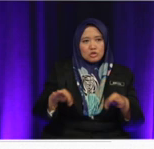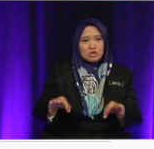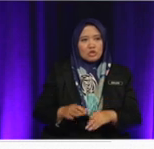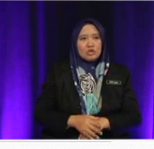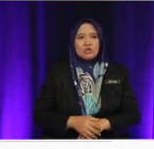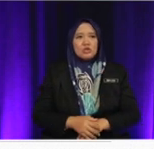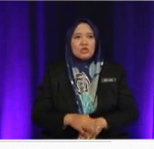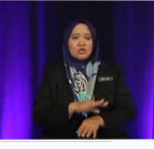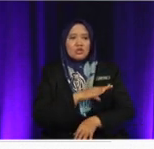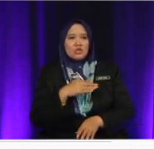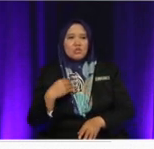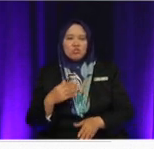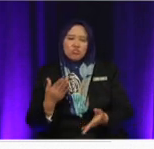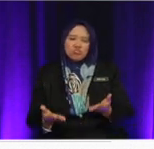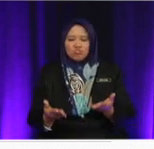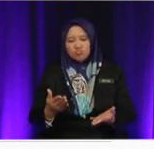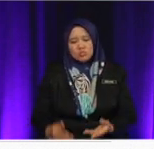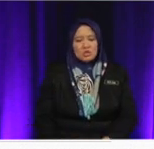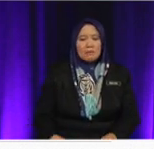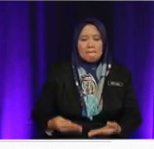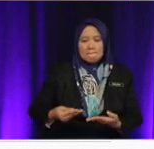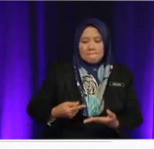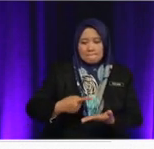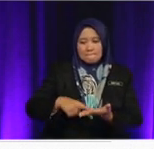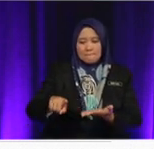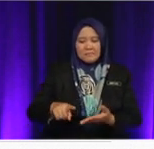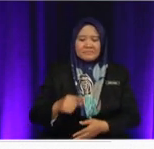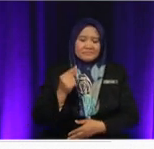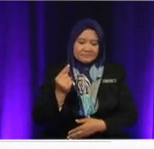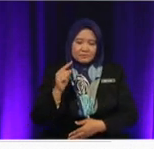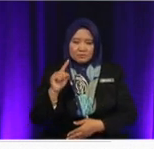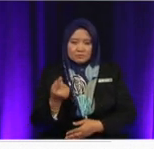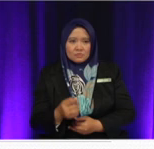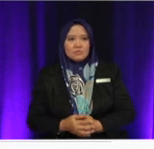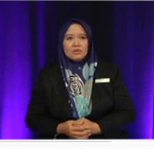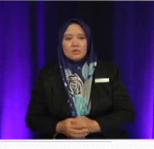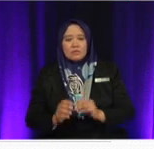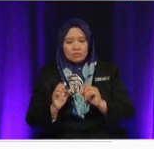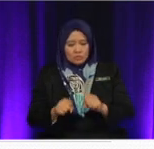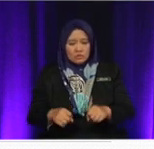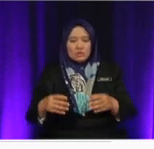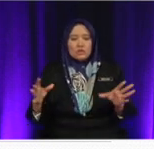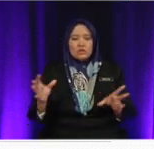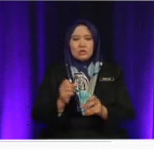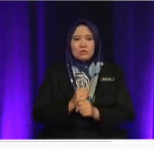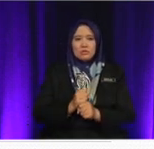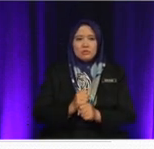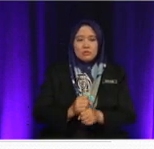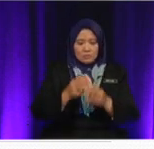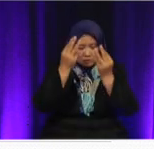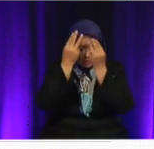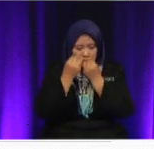dengan bayaran yang minimum dan peluang kepada usahawan mendapat maklumat baru ataupun pertukaran